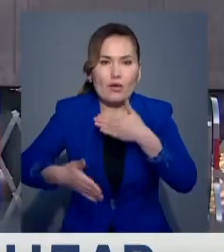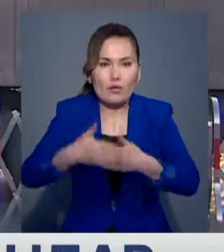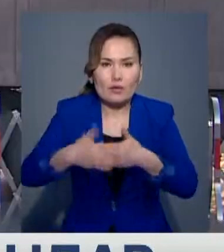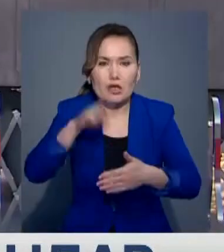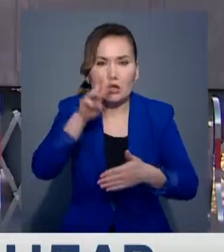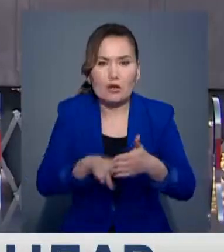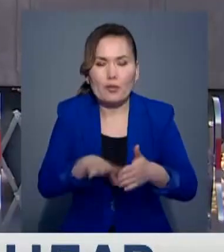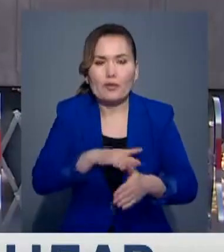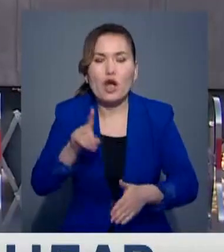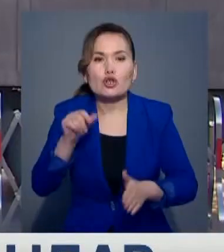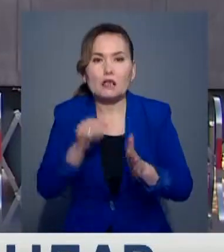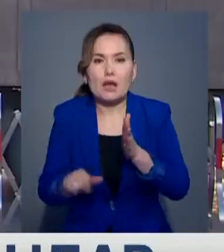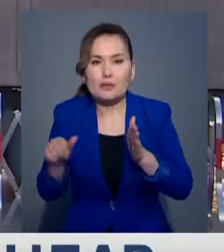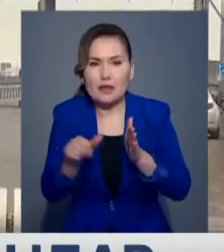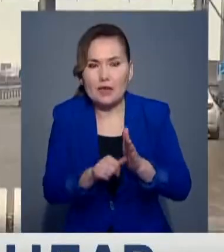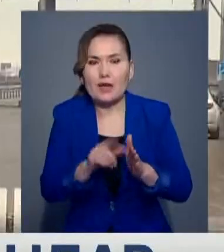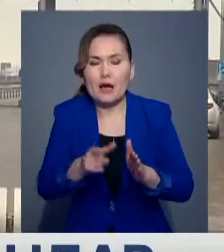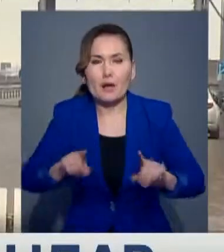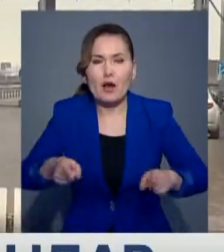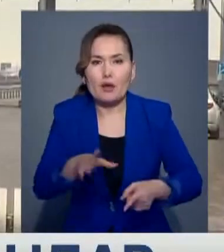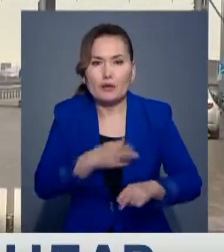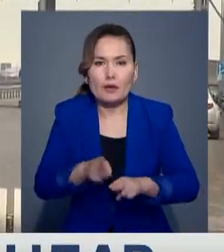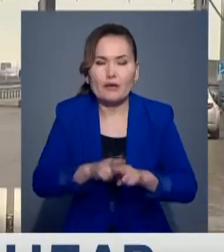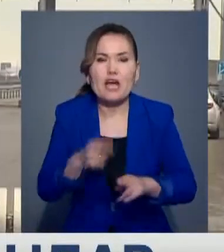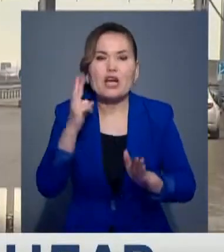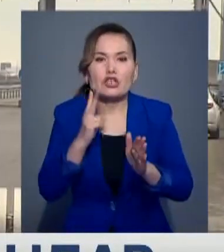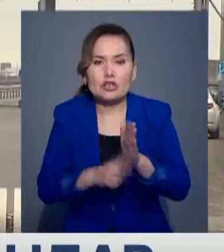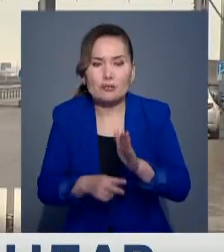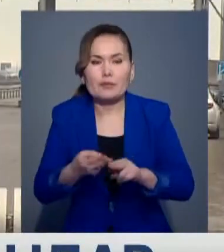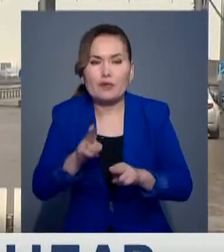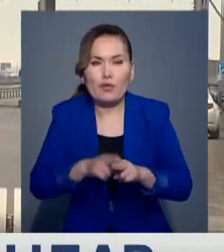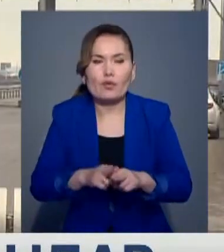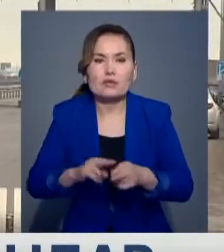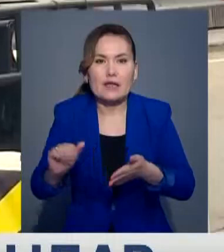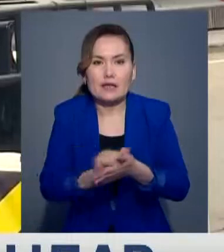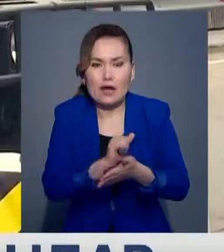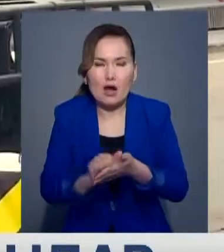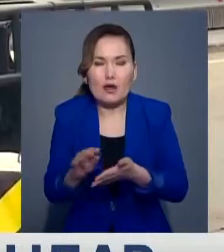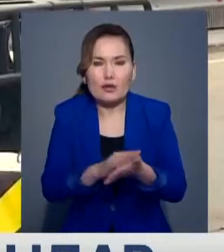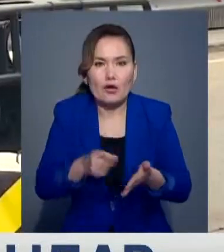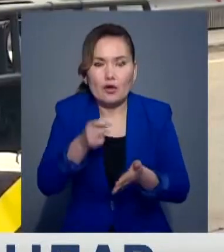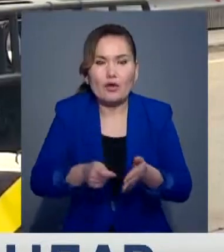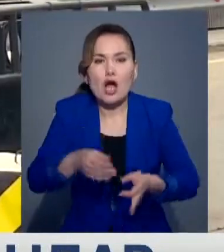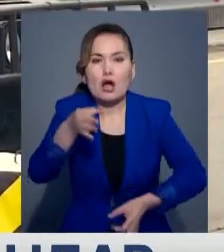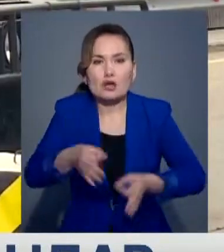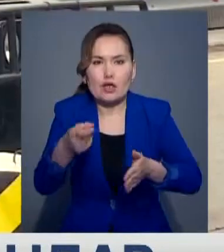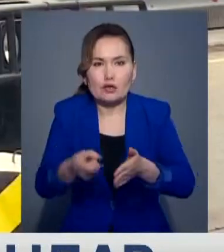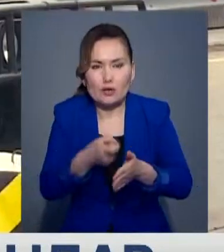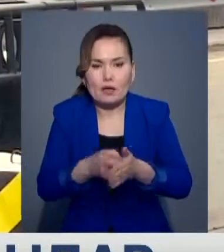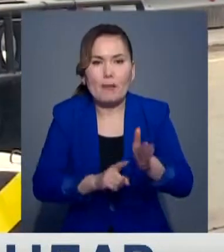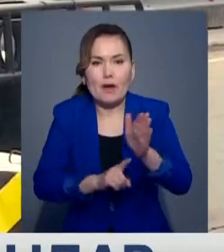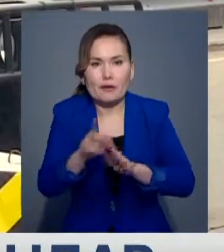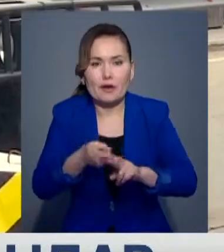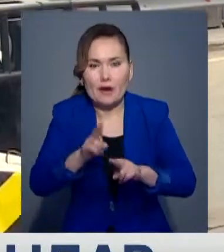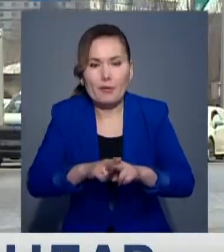жауапкершілікке тартылып, 166-сы қамауға алынған. Тіпті 70 материал сот қарауына жолданды. Бұл жөнінде қалалық полиция